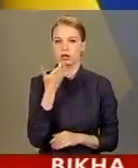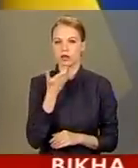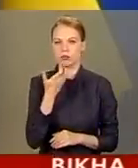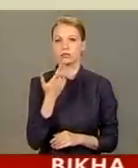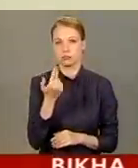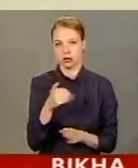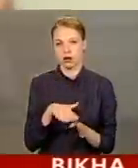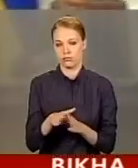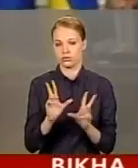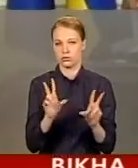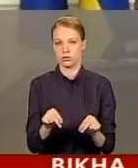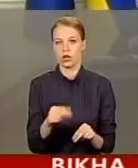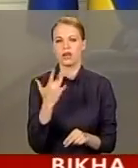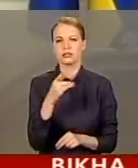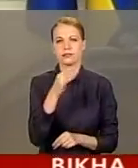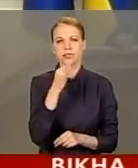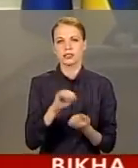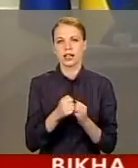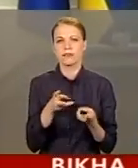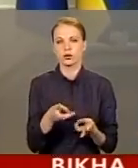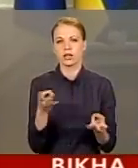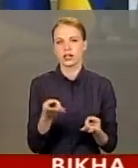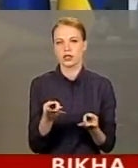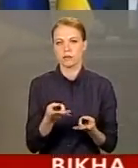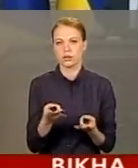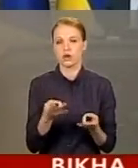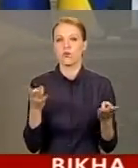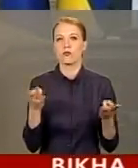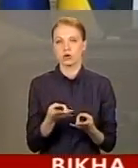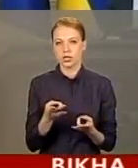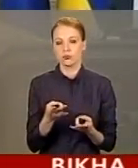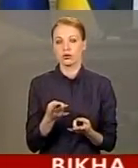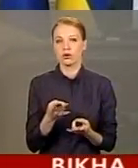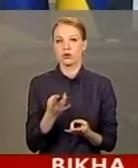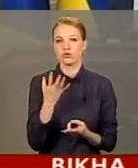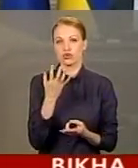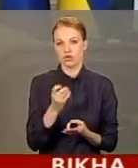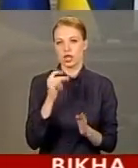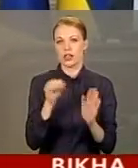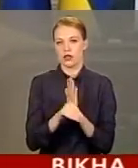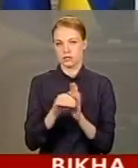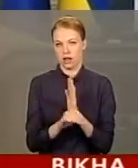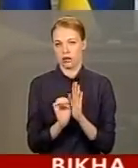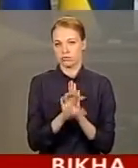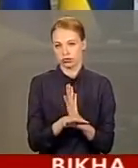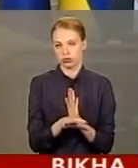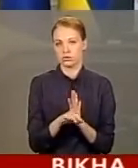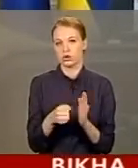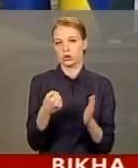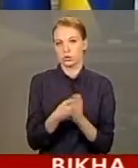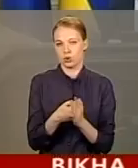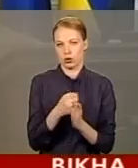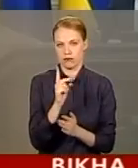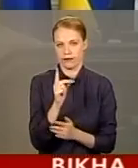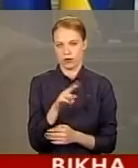Арсен Петрович. Скільки ви сказали вугілля треба купити? Потрібно ще на склад положити до